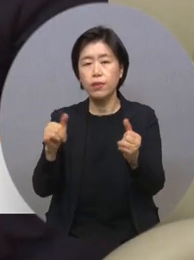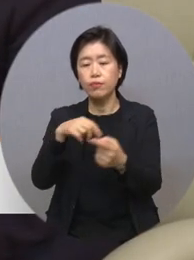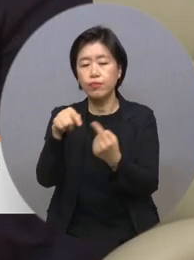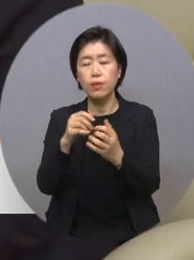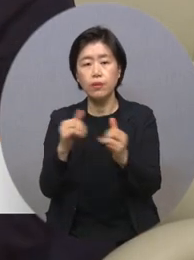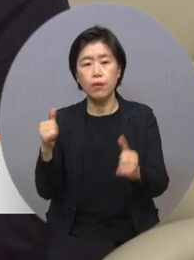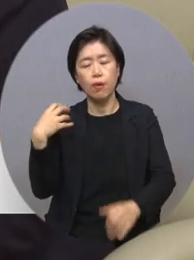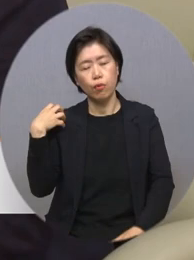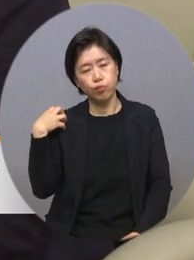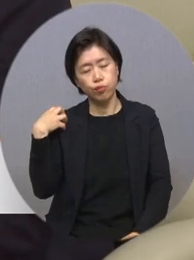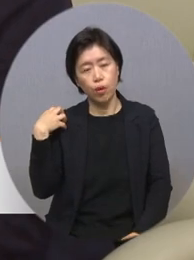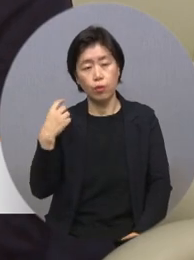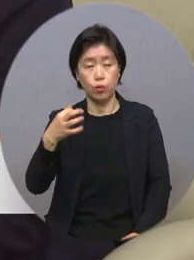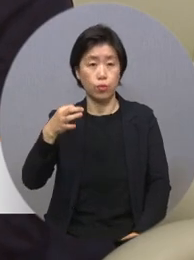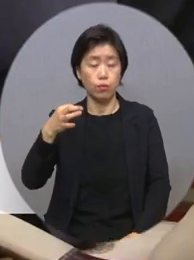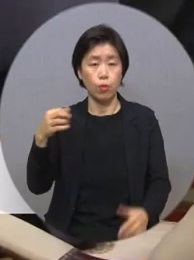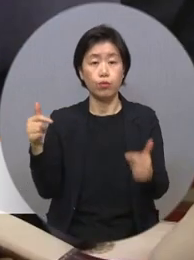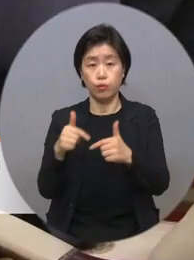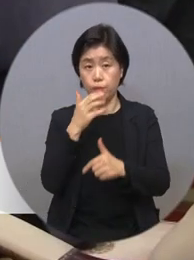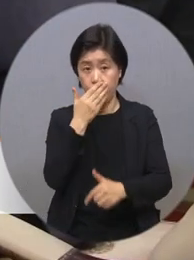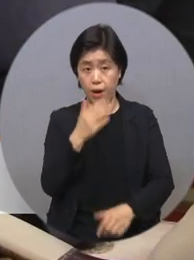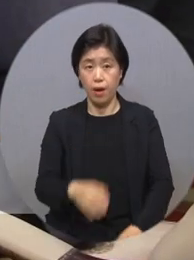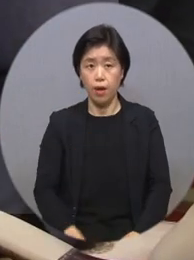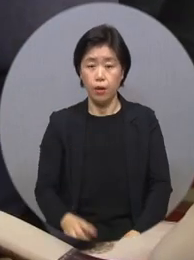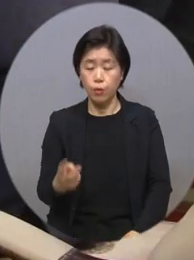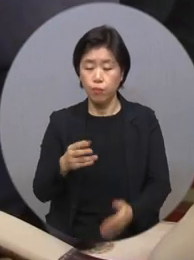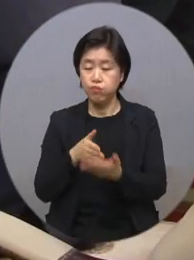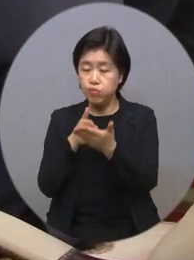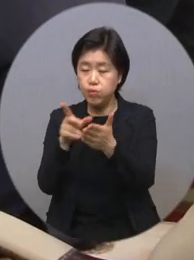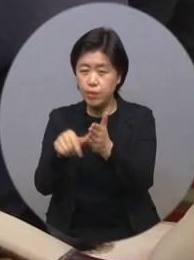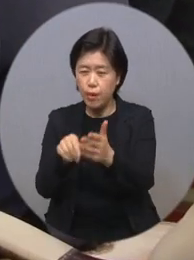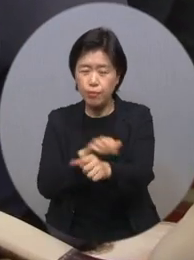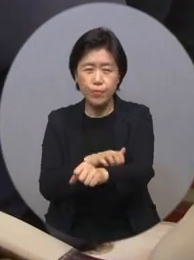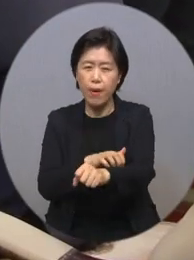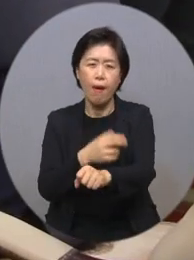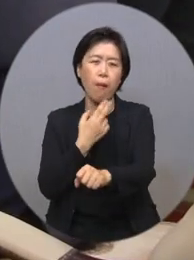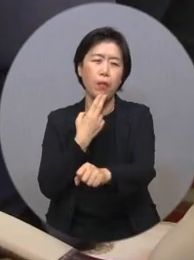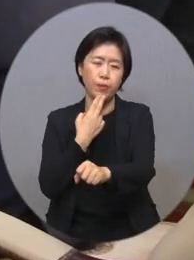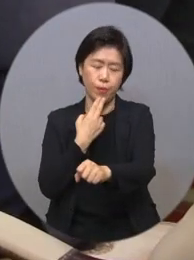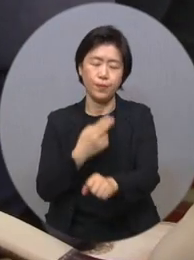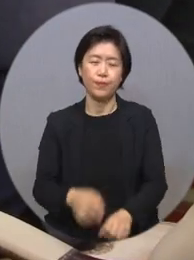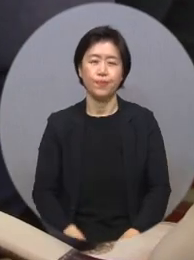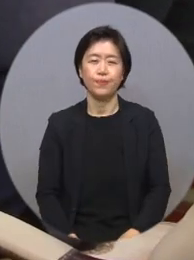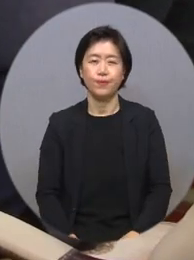배달앱과 비교해도 불편이 거의 없도록 사용자의 편리성을 고려할 전망입니다.